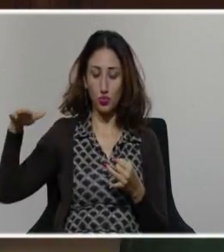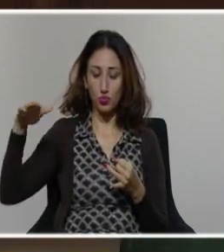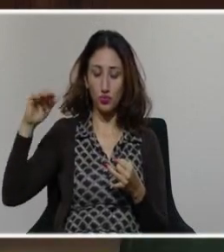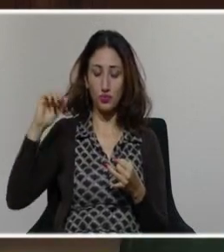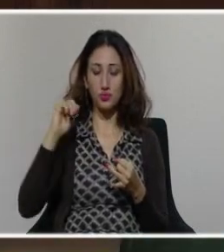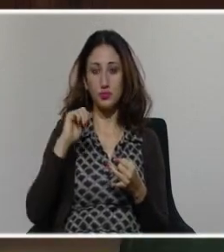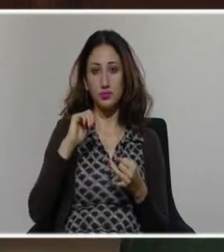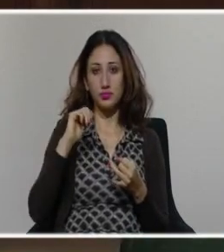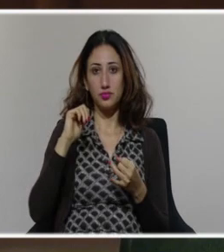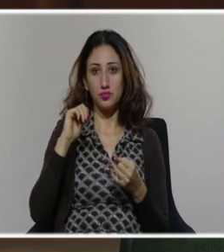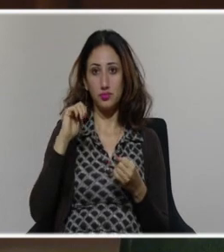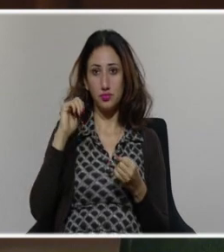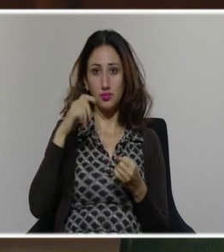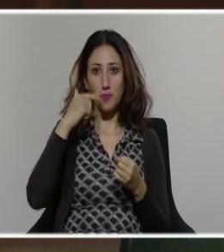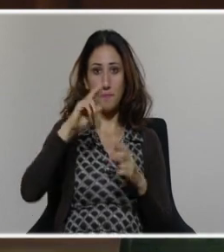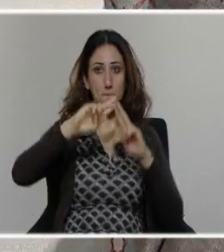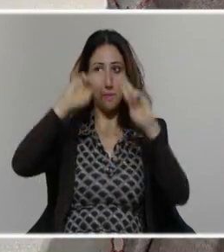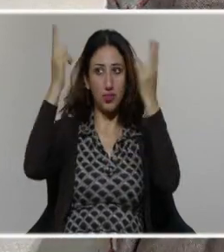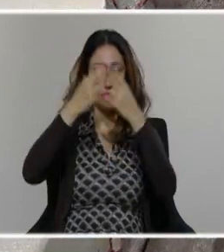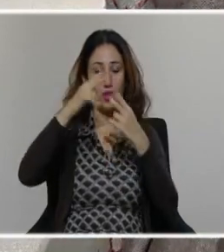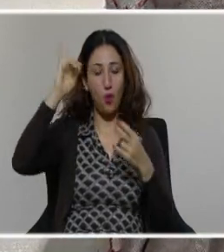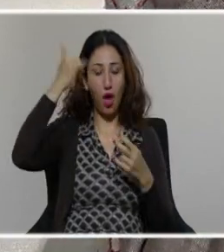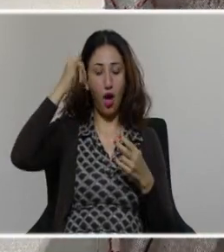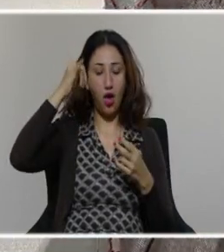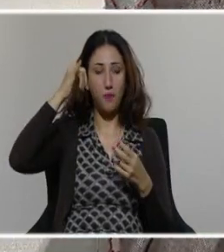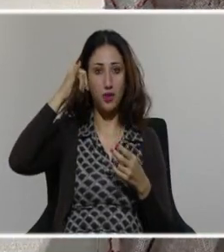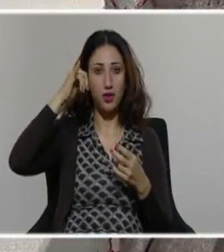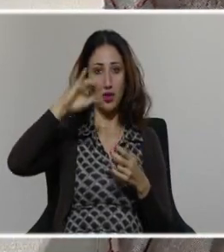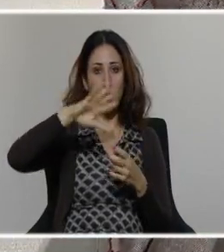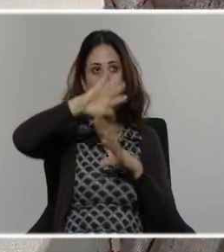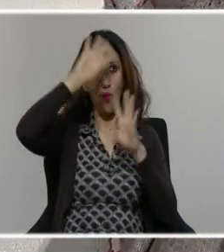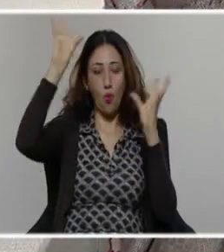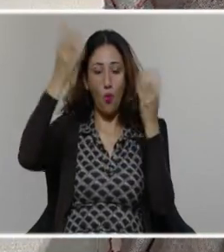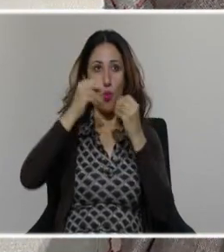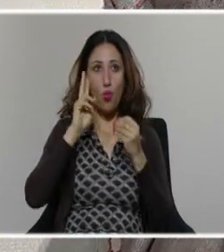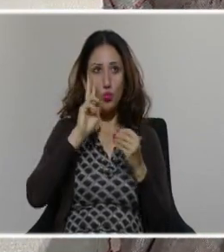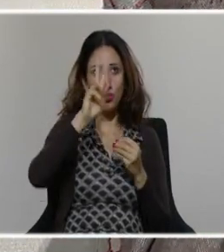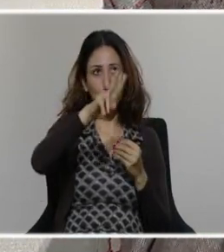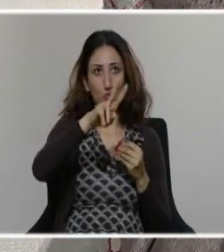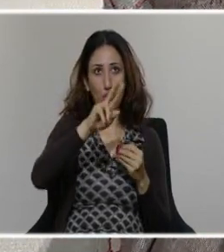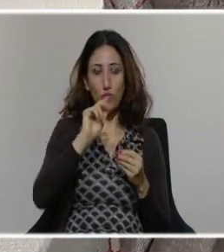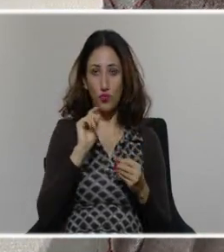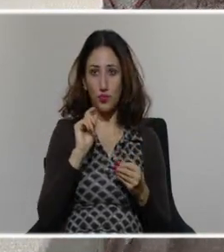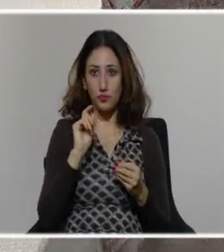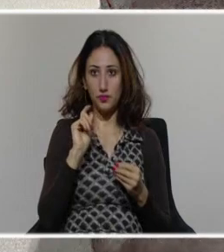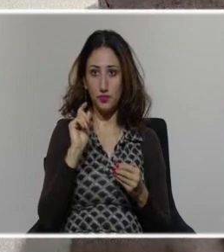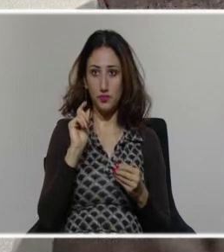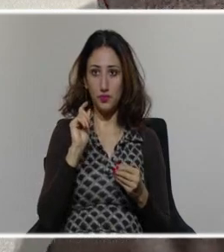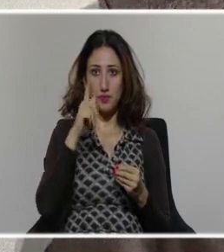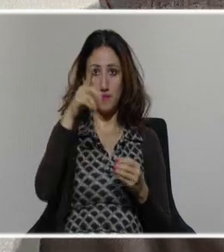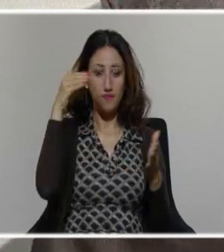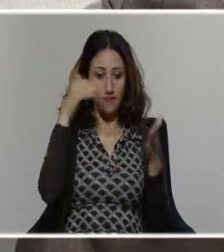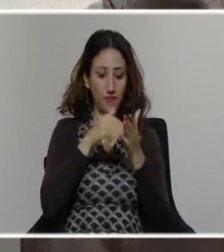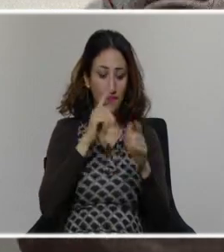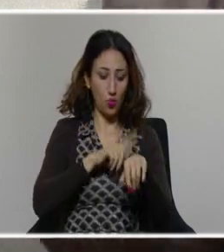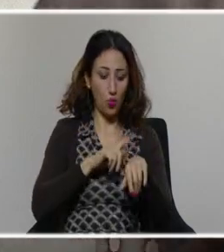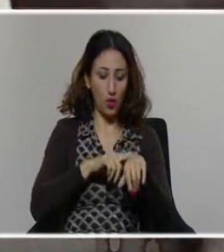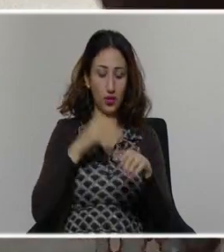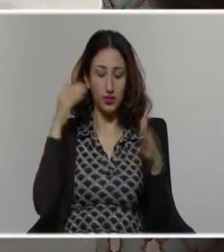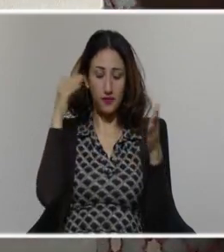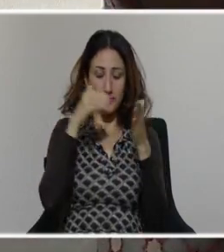المسلسل كان بيتذاع لكل الدول العربيه متباع يعني انا اذكر في الحلقات الاخيره ان ما كناش بنلحق لان كان